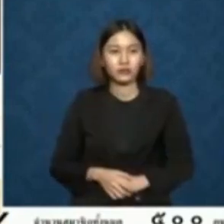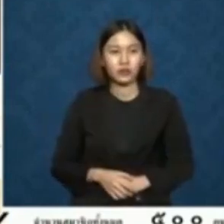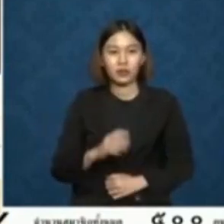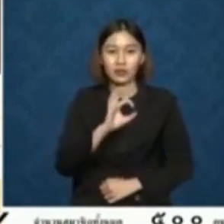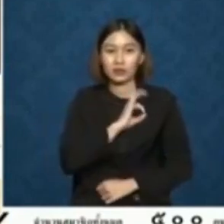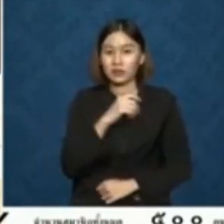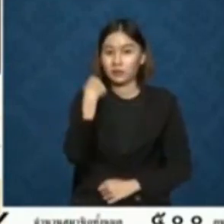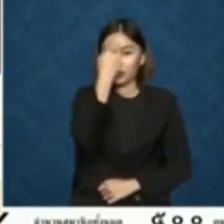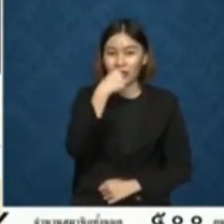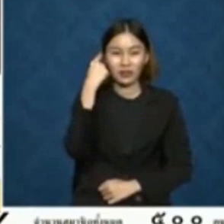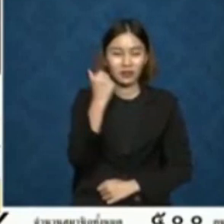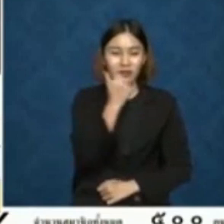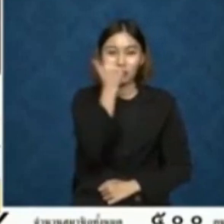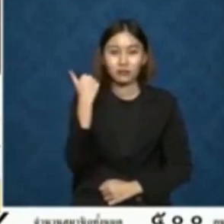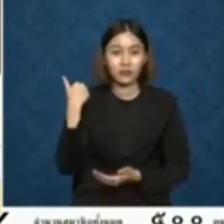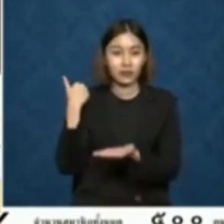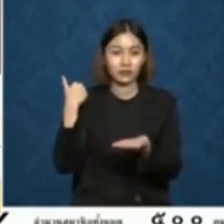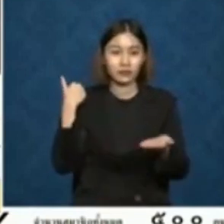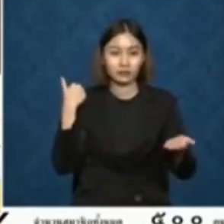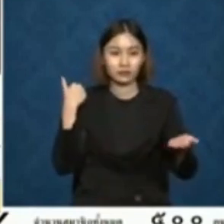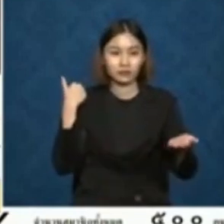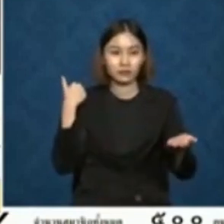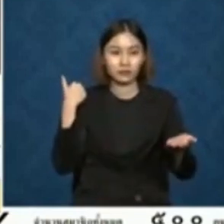จะมีสมาชิกท่านใดเห็นเป็นอย่างอื่นหรือไม่ครับ